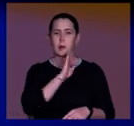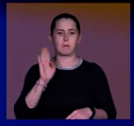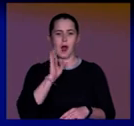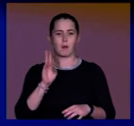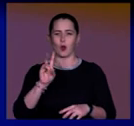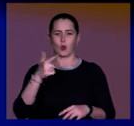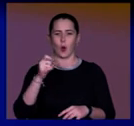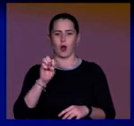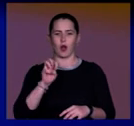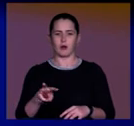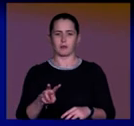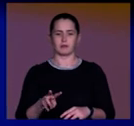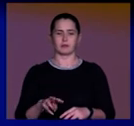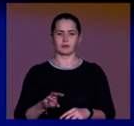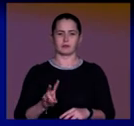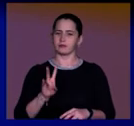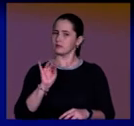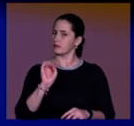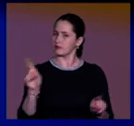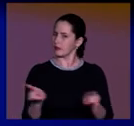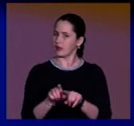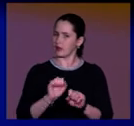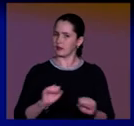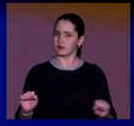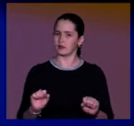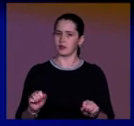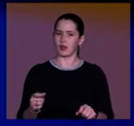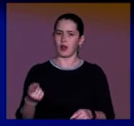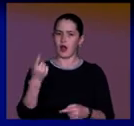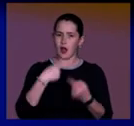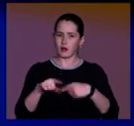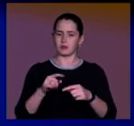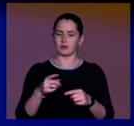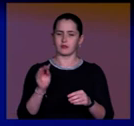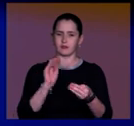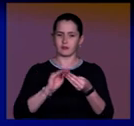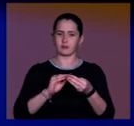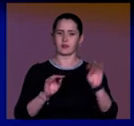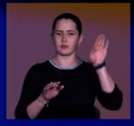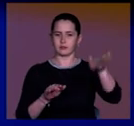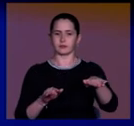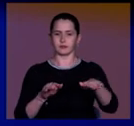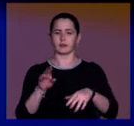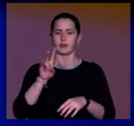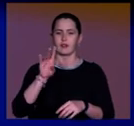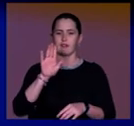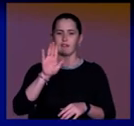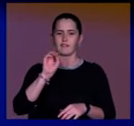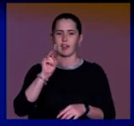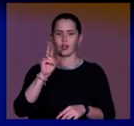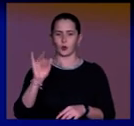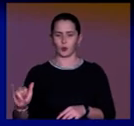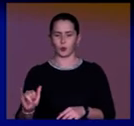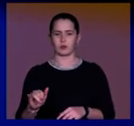ногам не так сказала мама становись на следующую ветку потом повернулась к